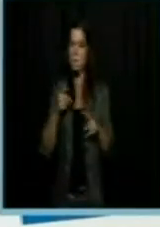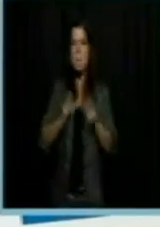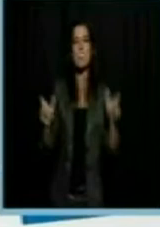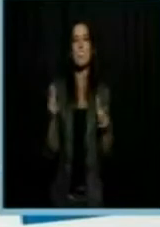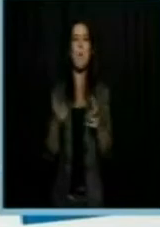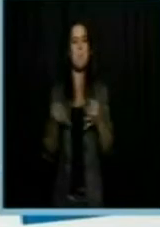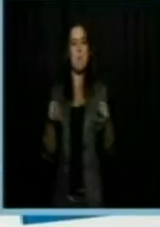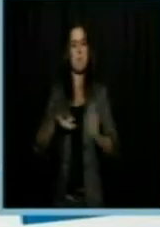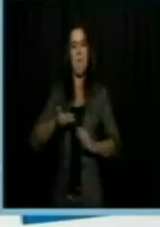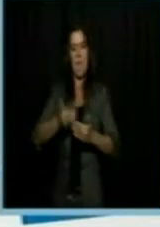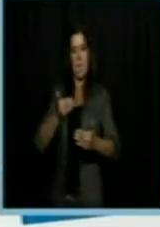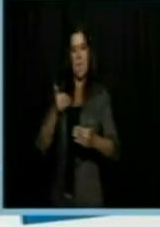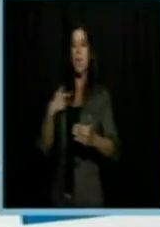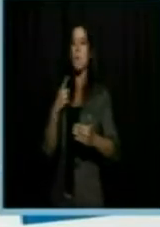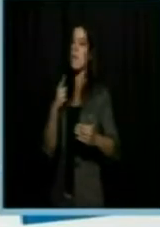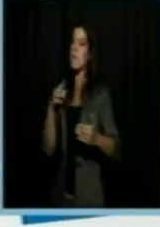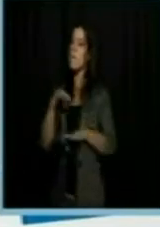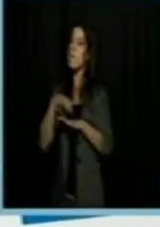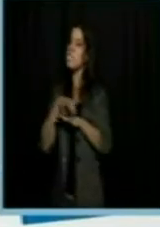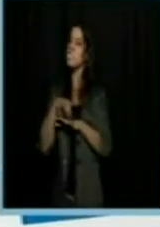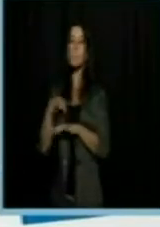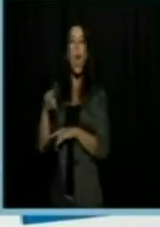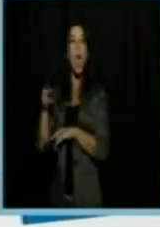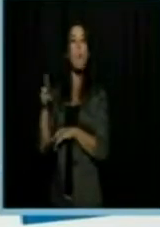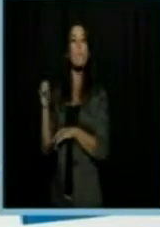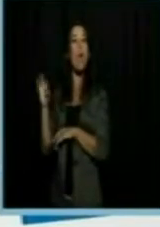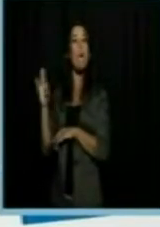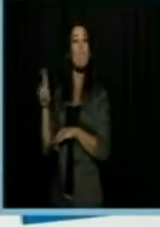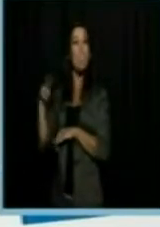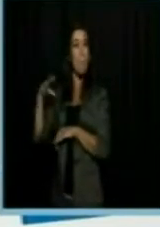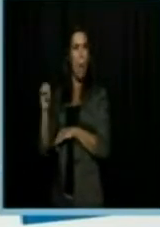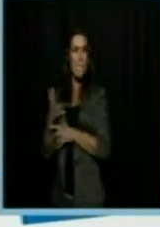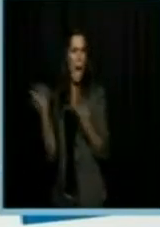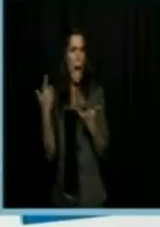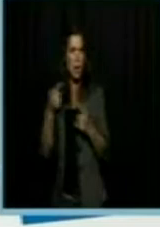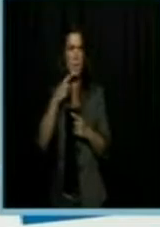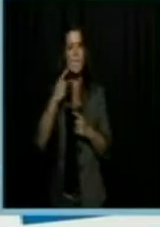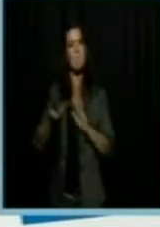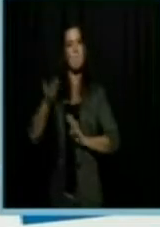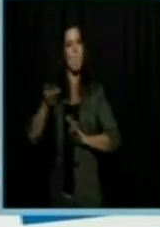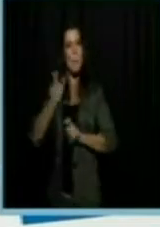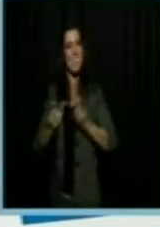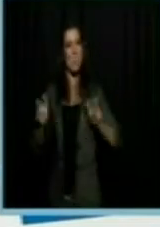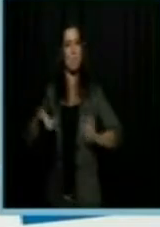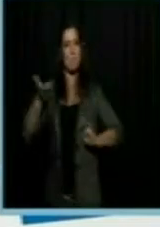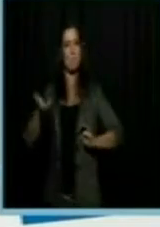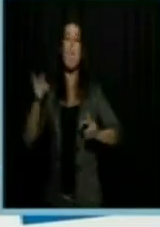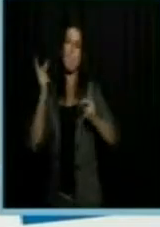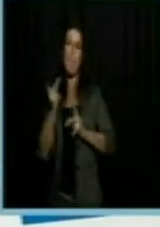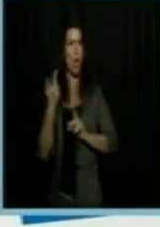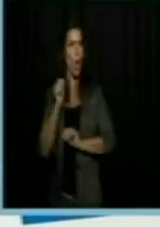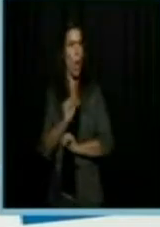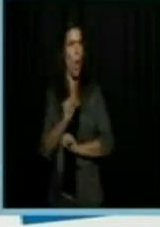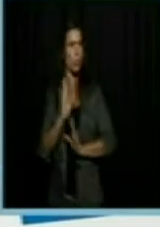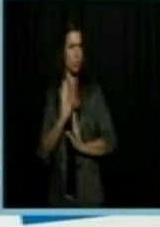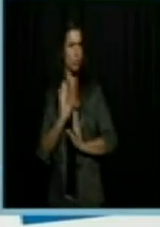del ministro Profumo, dalla parte di chi ovviamente è contro la criminalità organizzata, perché la criminalità organizzata è contro di noi. Mi